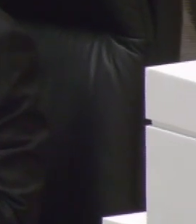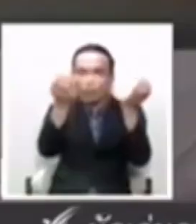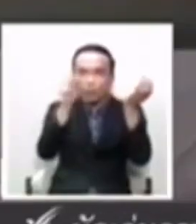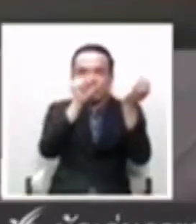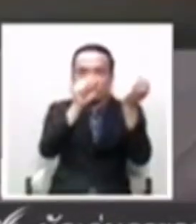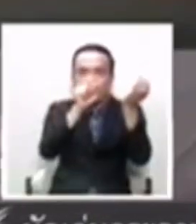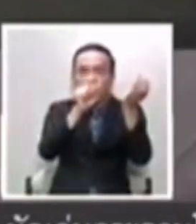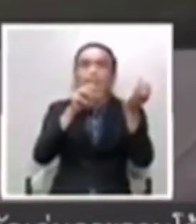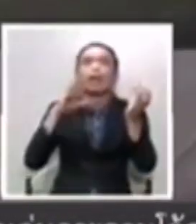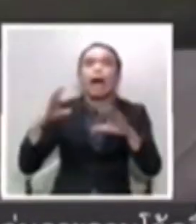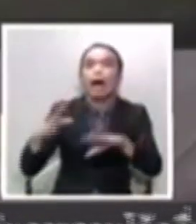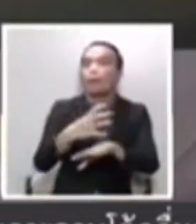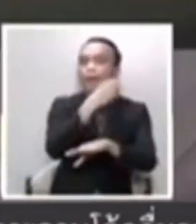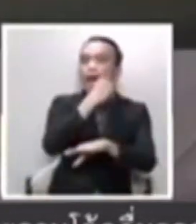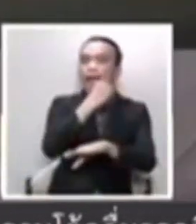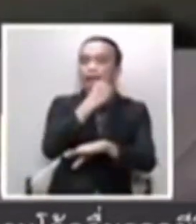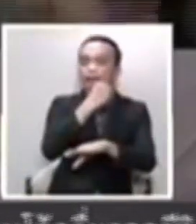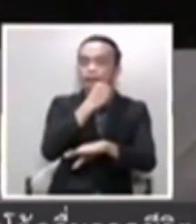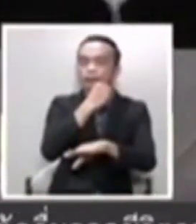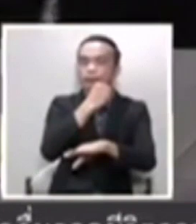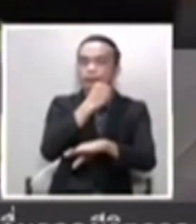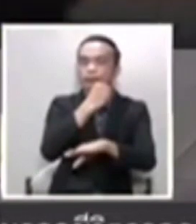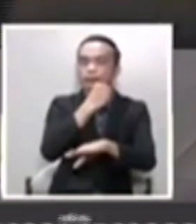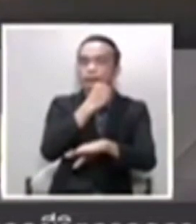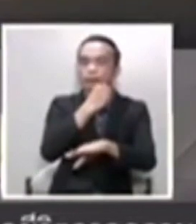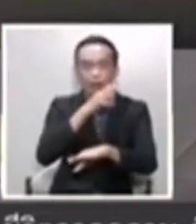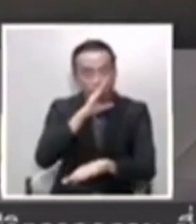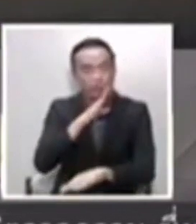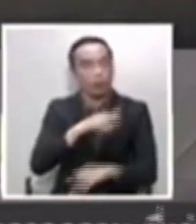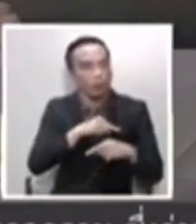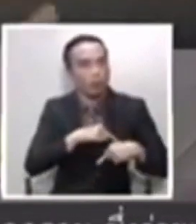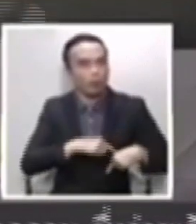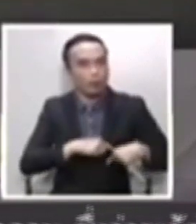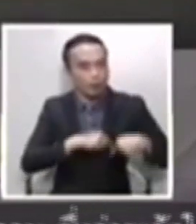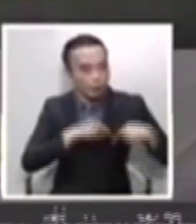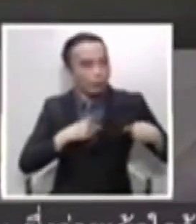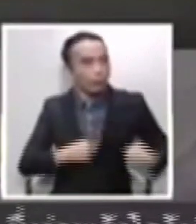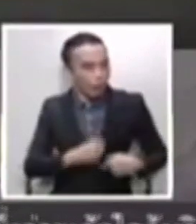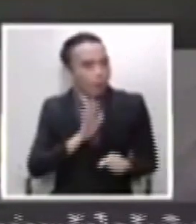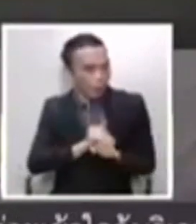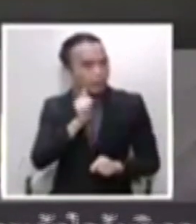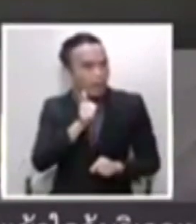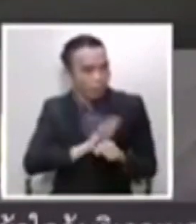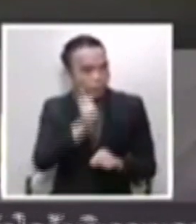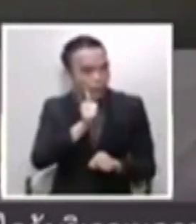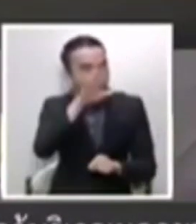าคตใหม่กันบ้างก็ลุกขึ้นอภิปรายนะคะแล้วก็ระบุว่าตนเองเนี่ยในฐานะผู้เปิดประเด็น